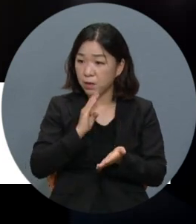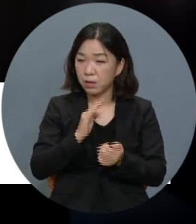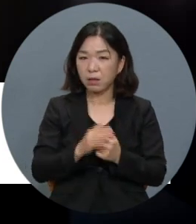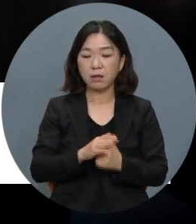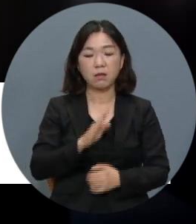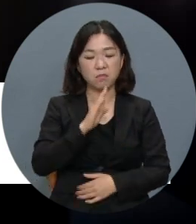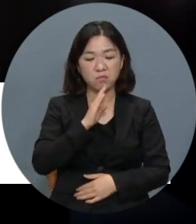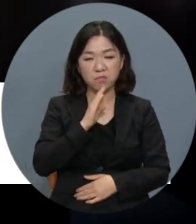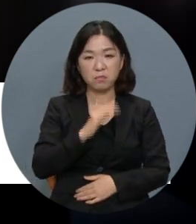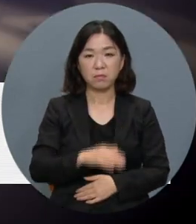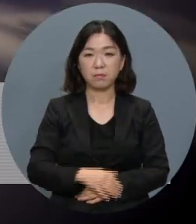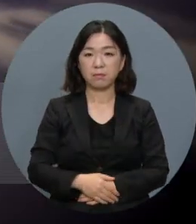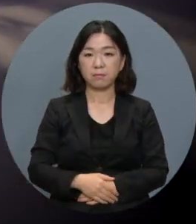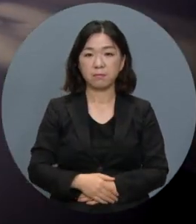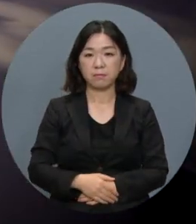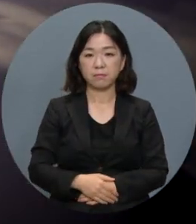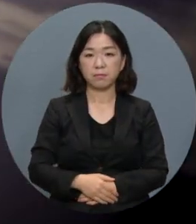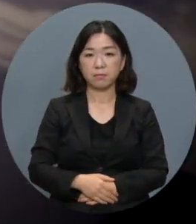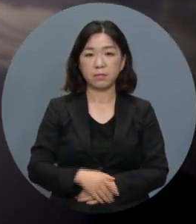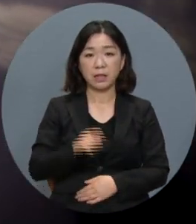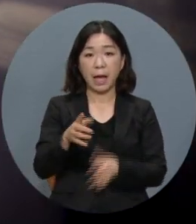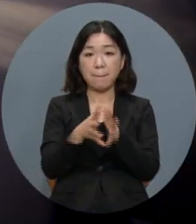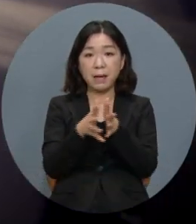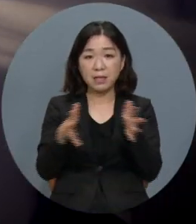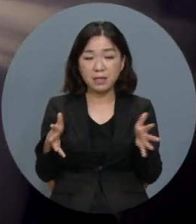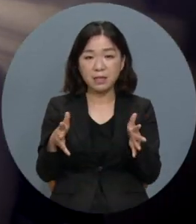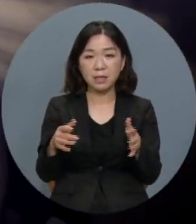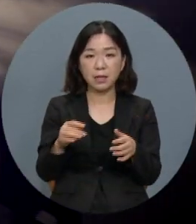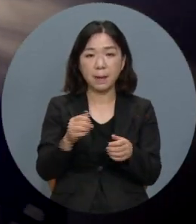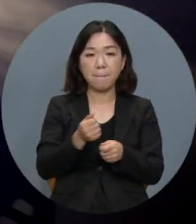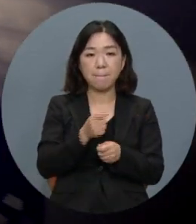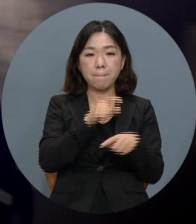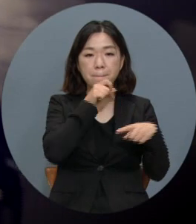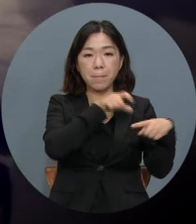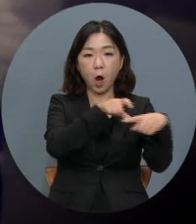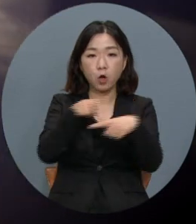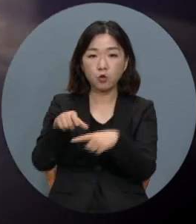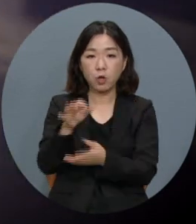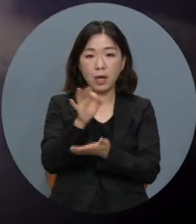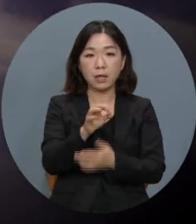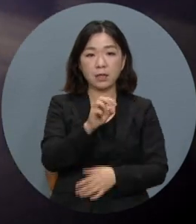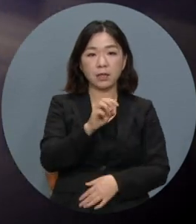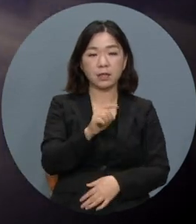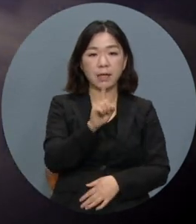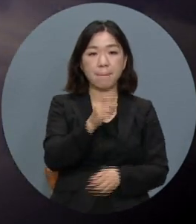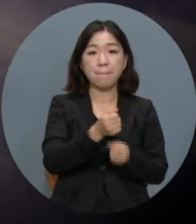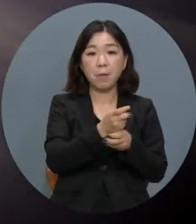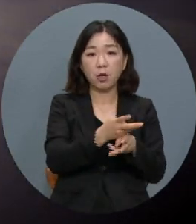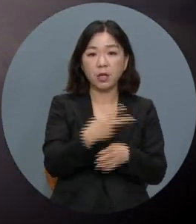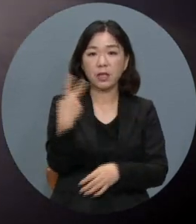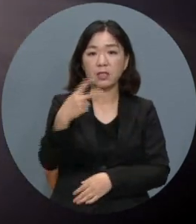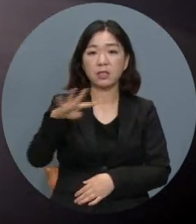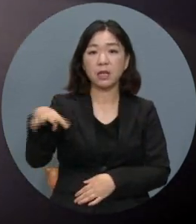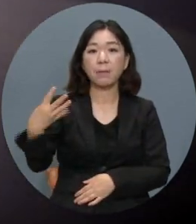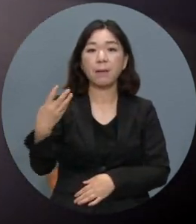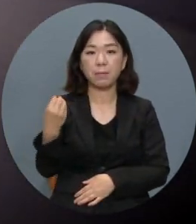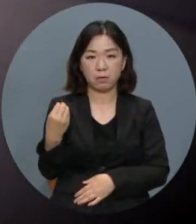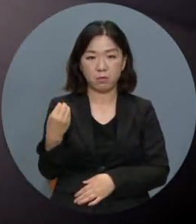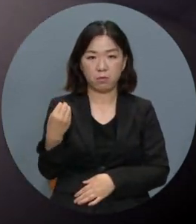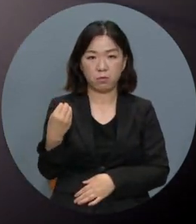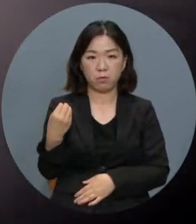해결하나요 이 아파트의 평균 가격은 3.3 제곱미터 에 2400만원